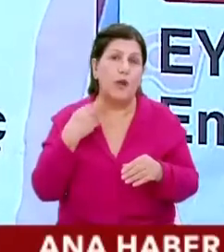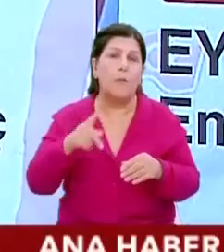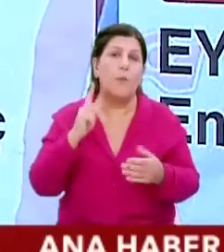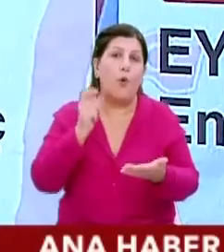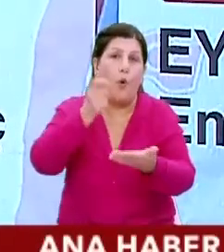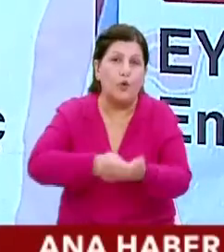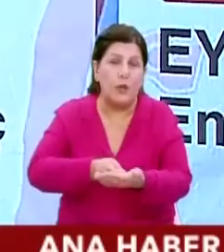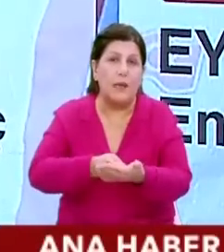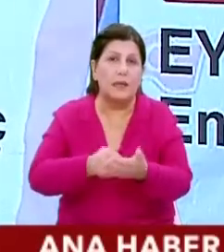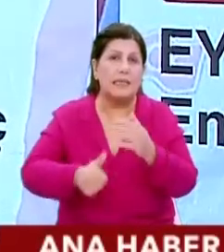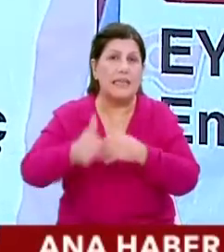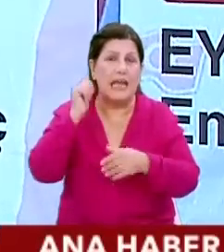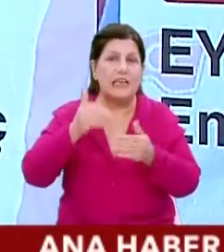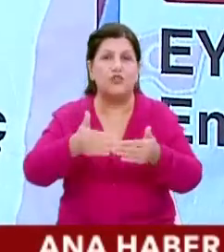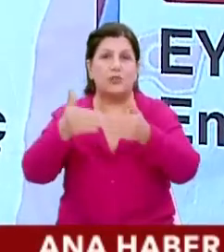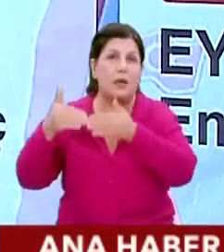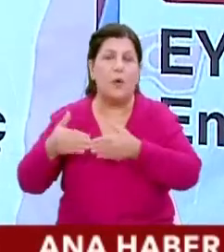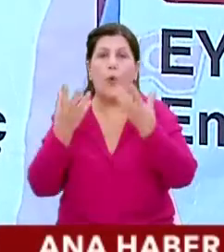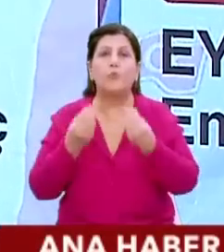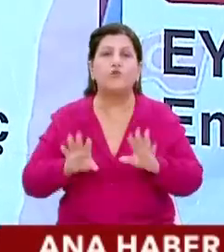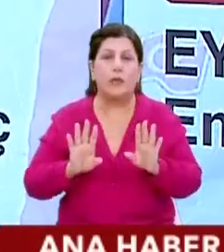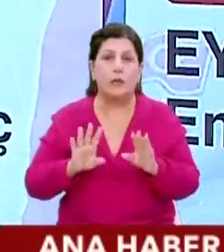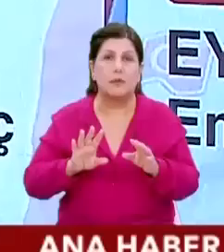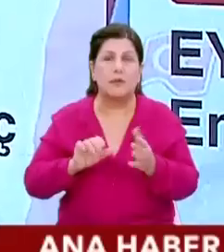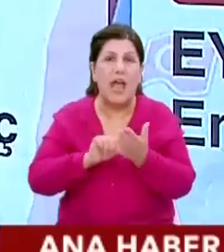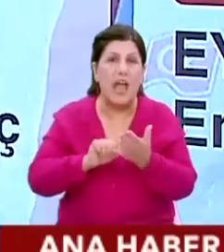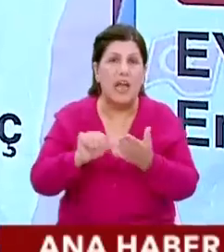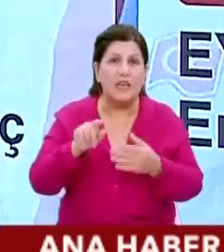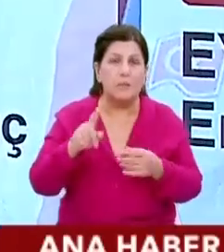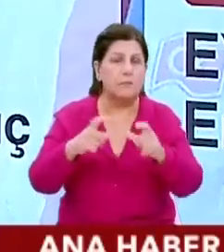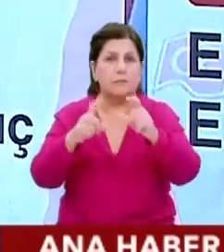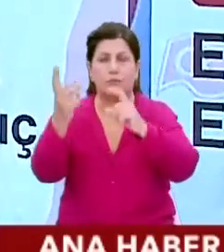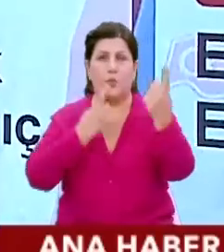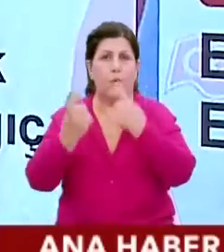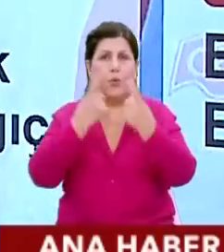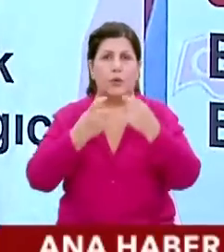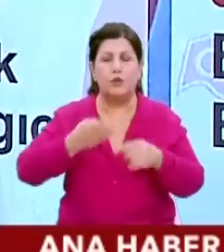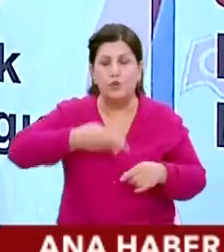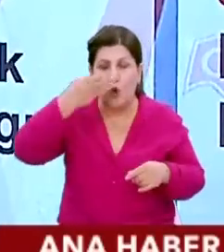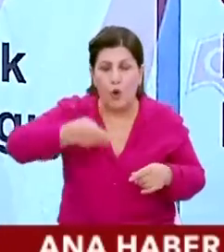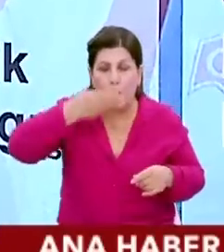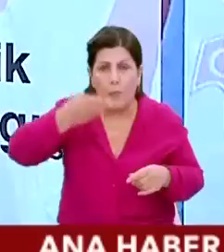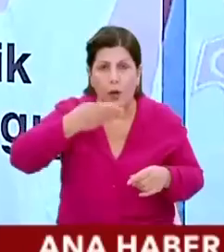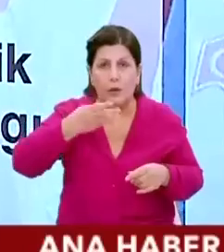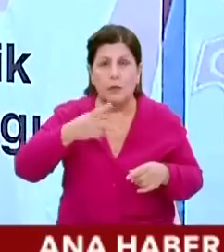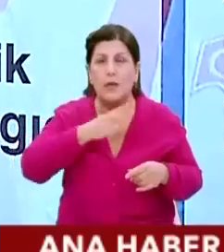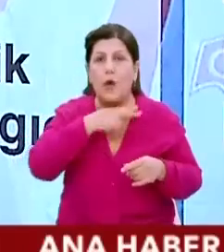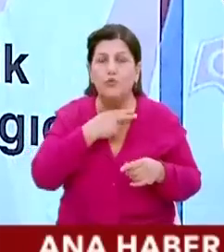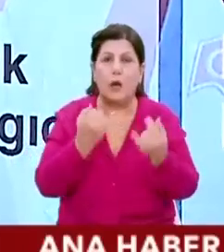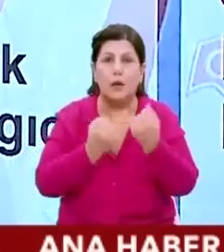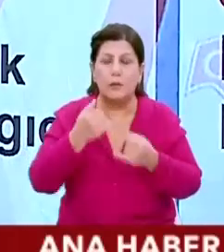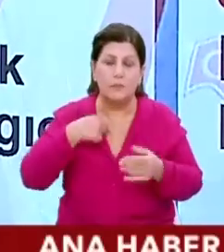ödemeler geriye çekmeyecektir Herkes bana şunu soruyor ya çorba içiyorum garson kardeşim